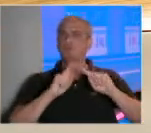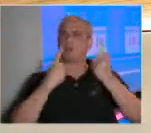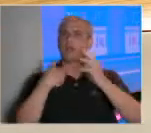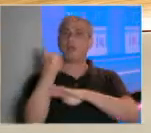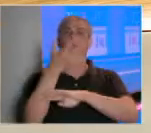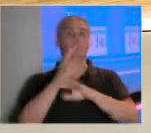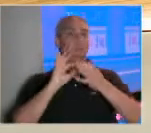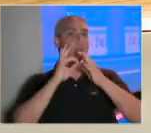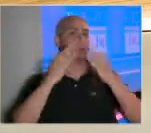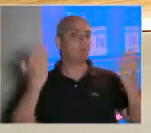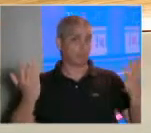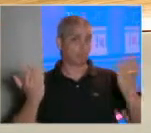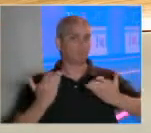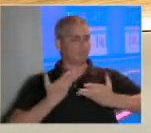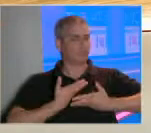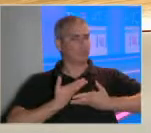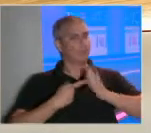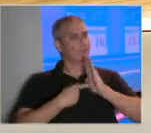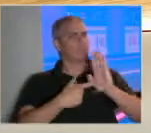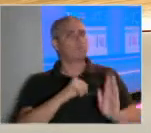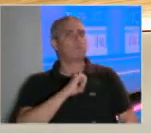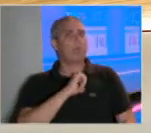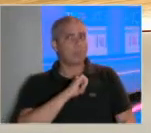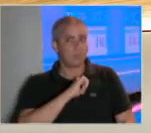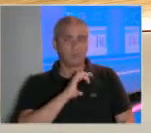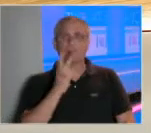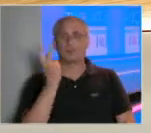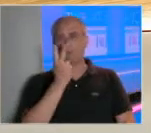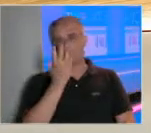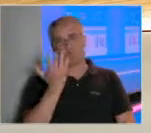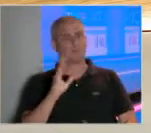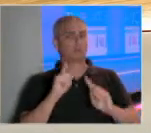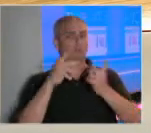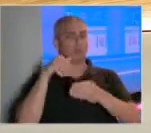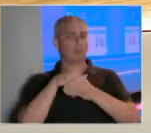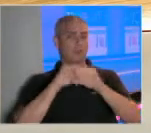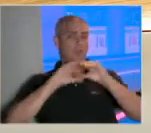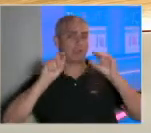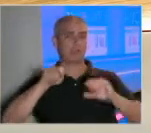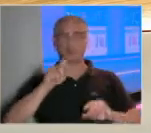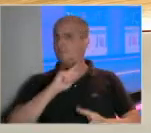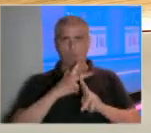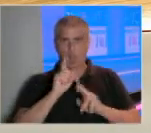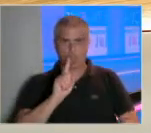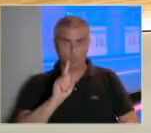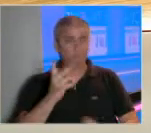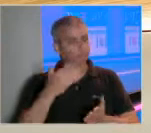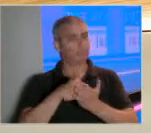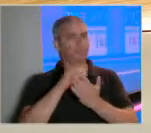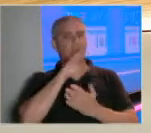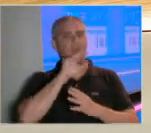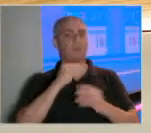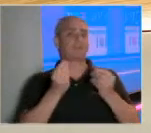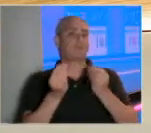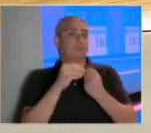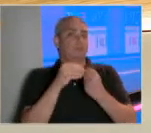מחוץ לרשתות החברתיות וקיבל בהן ביטוי מעניין. עינינו כמובן למתרחש בתוך משכן הכנסת, אבל לא רק. בהמשך נדבר גם על